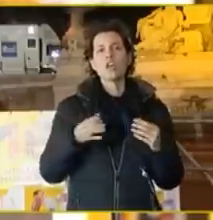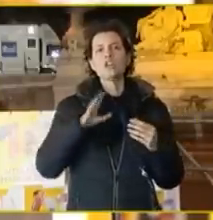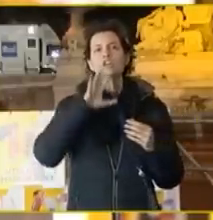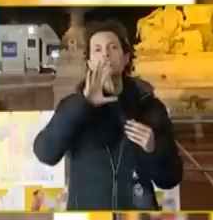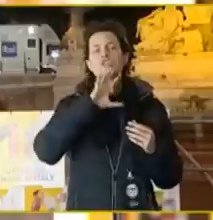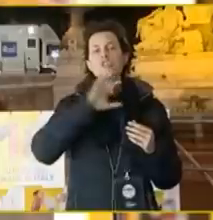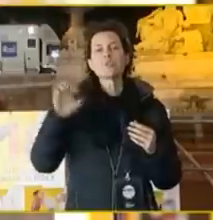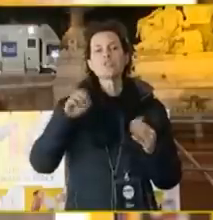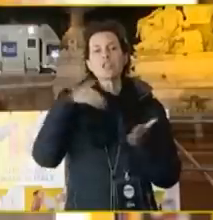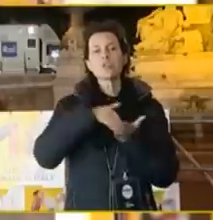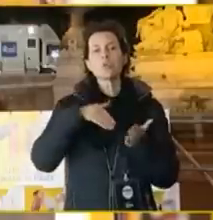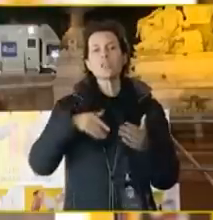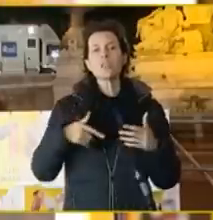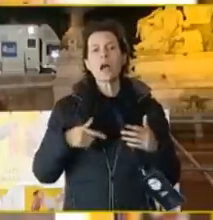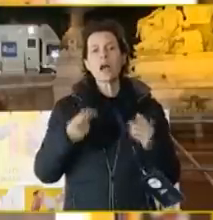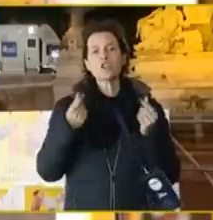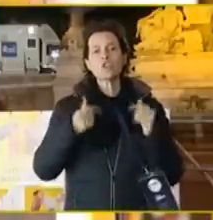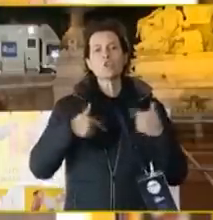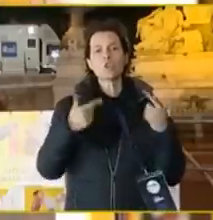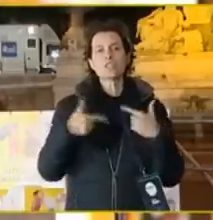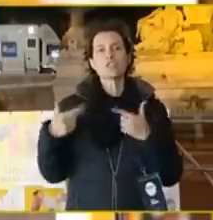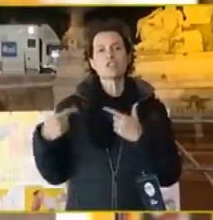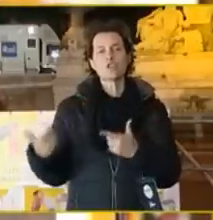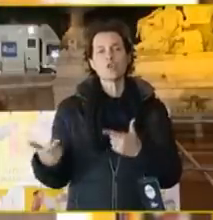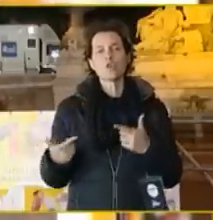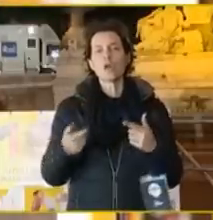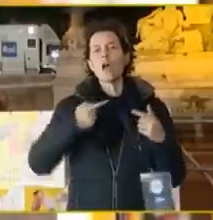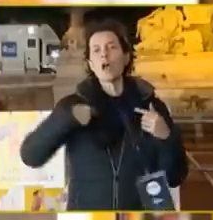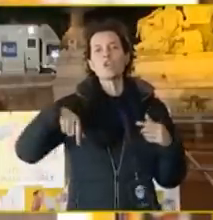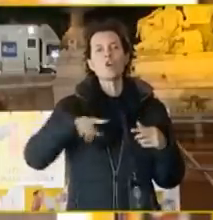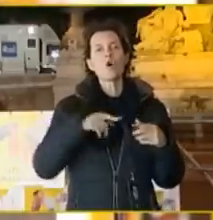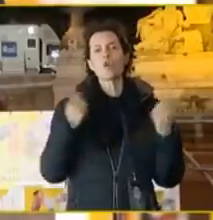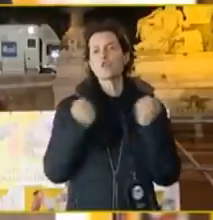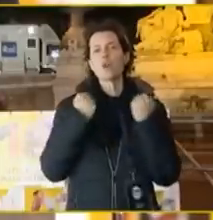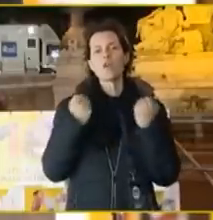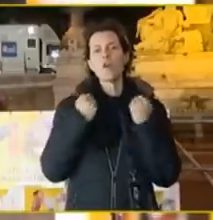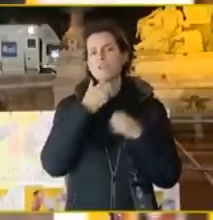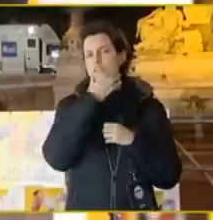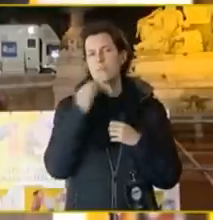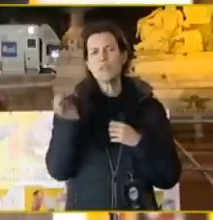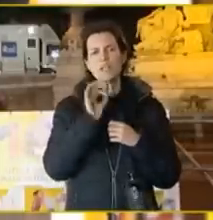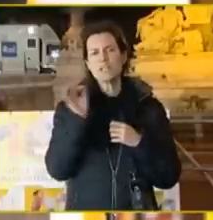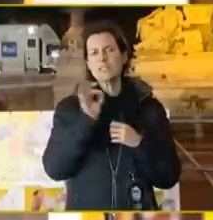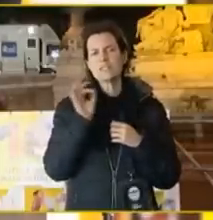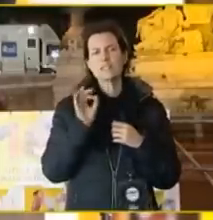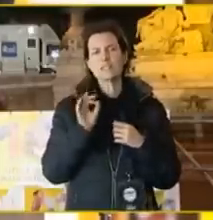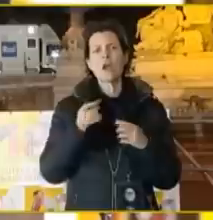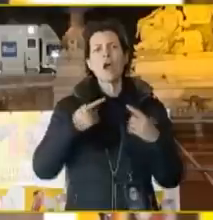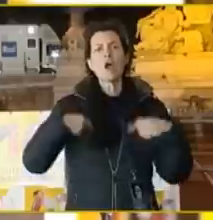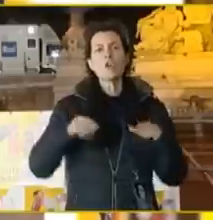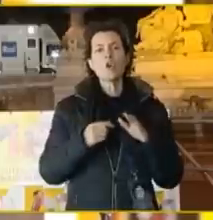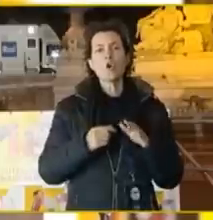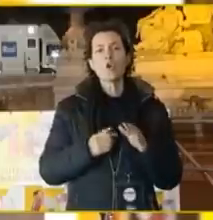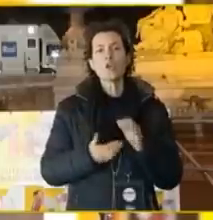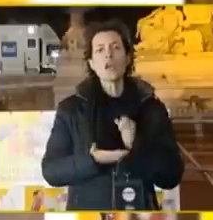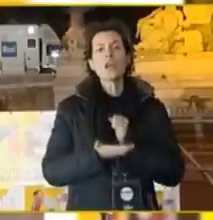in media di 43 euro a persona. Siamo una forza incredibile anche per questo. Non prendiamo rimborsi